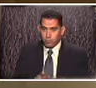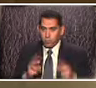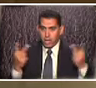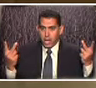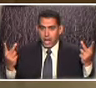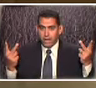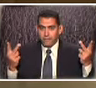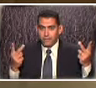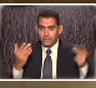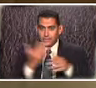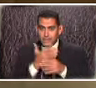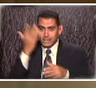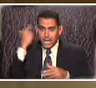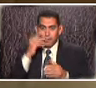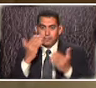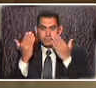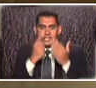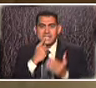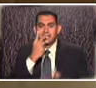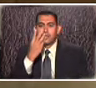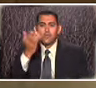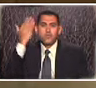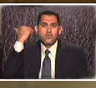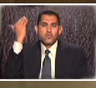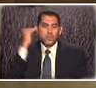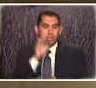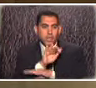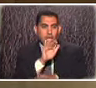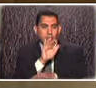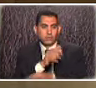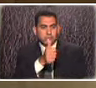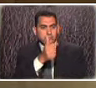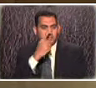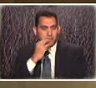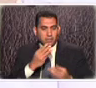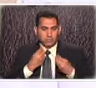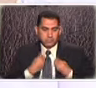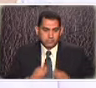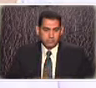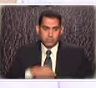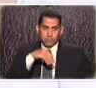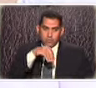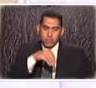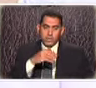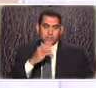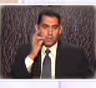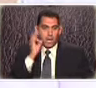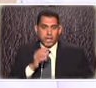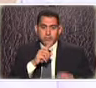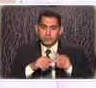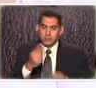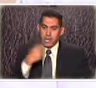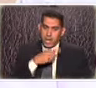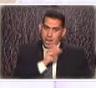ما كان يدعو اليه ويدرسه لسنوات طويله هنا مشكله متعلقه بشخصه صحيح ان